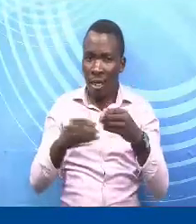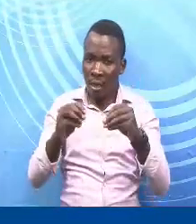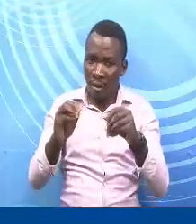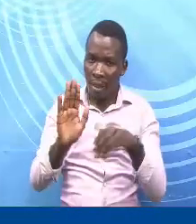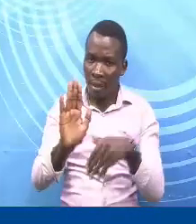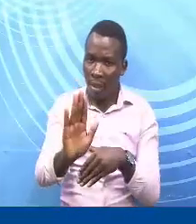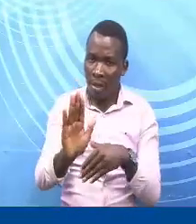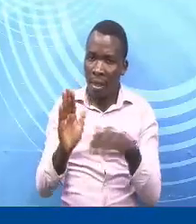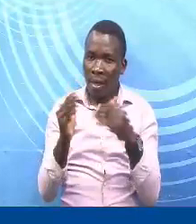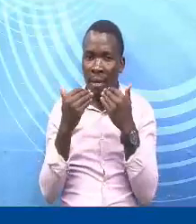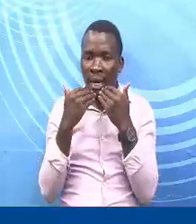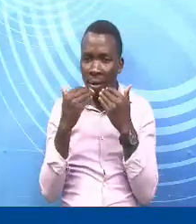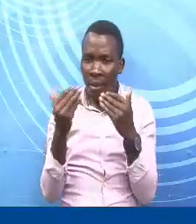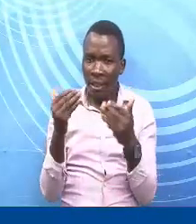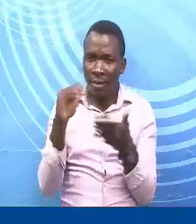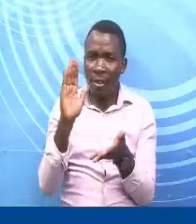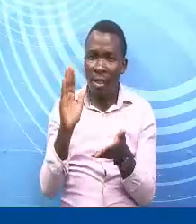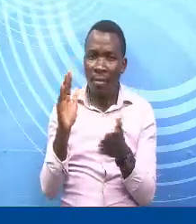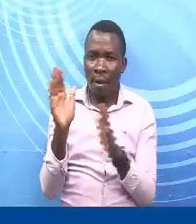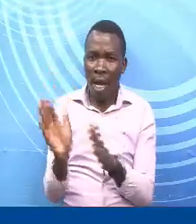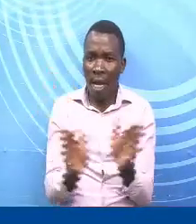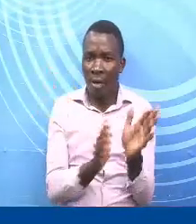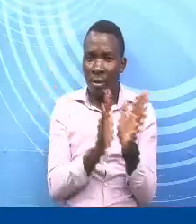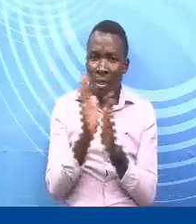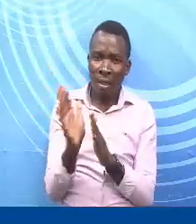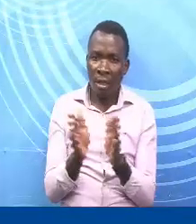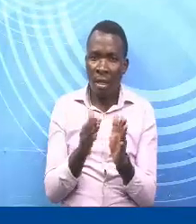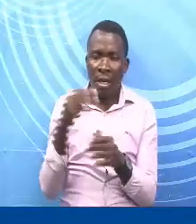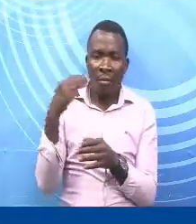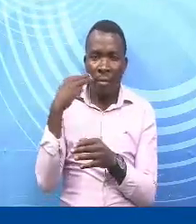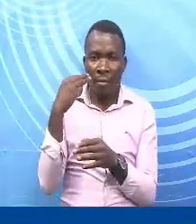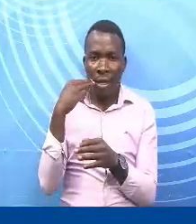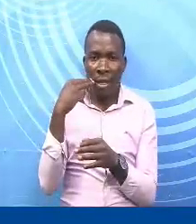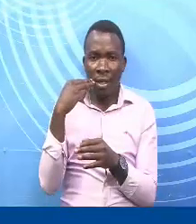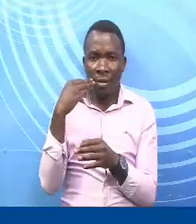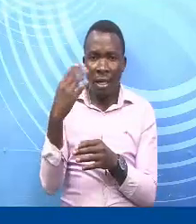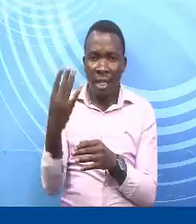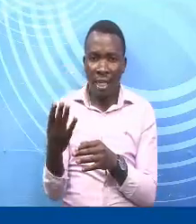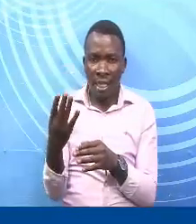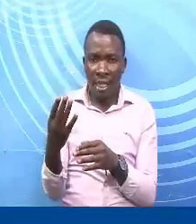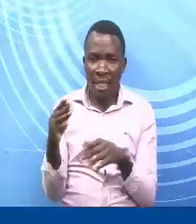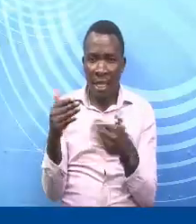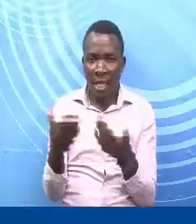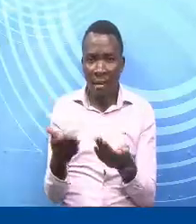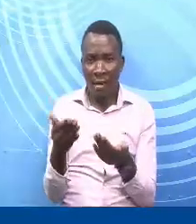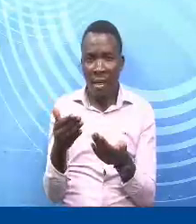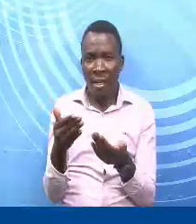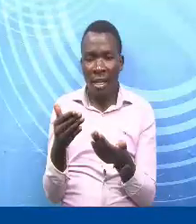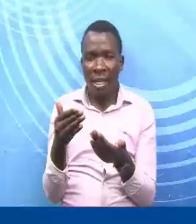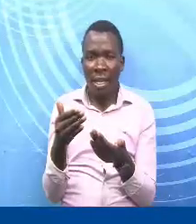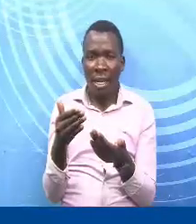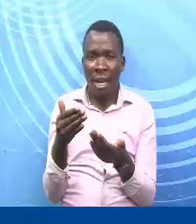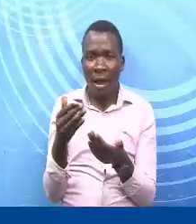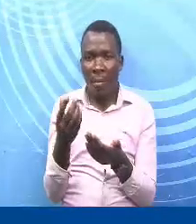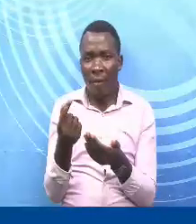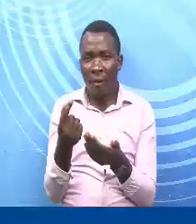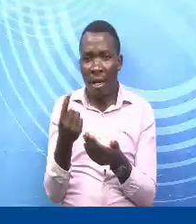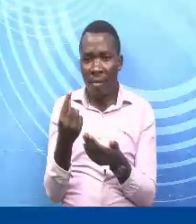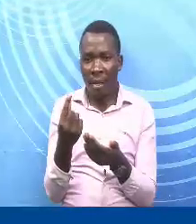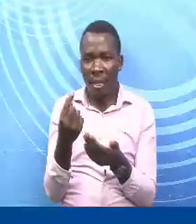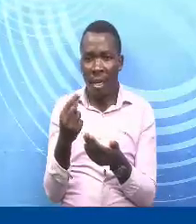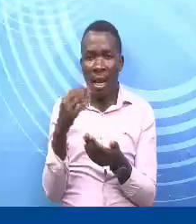barabushimye bakugeneye miliyoni yabanje bati miliyoni enye cyangwa se ati ndetse amake yenda yaba